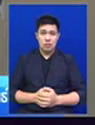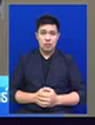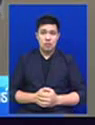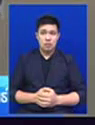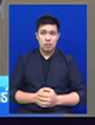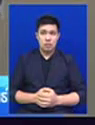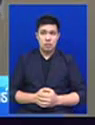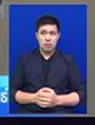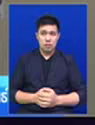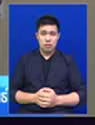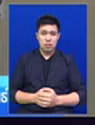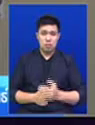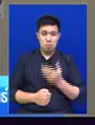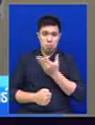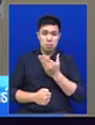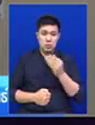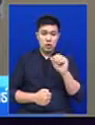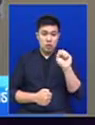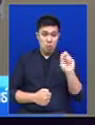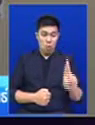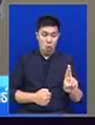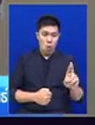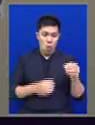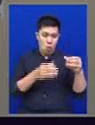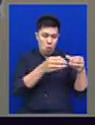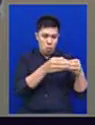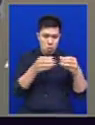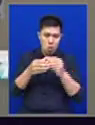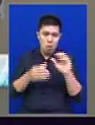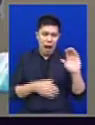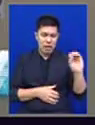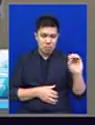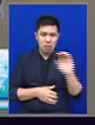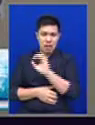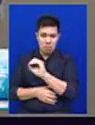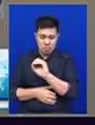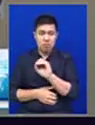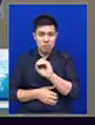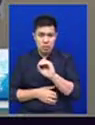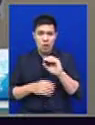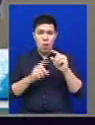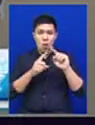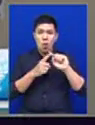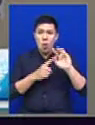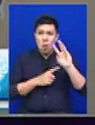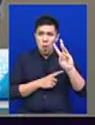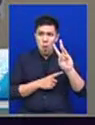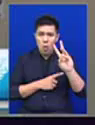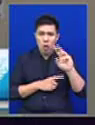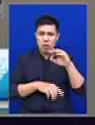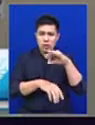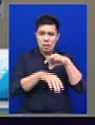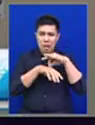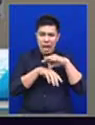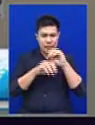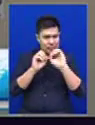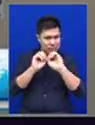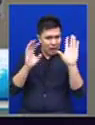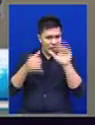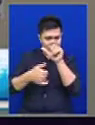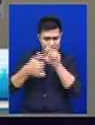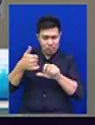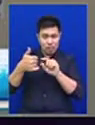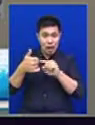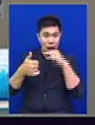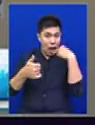หกนะครับมีสำรองห้าสิบนะครับหกนั่นคือส่วนของตำแหน่งที่ชัดเจนเพราะฉะนั้น